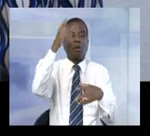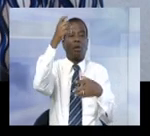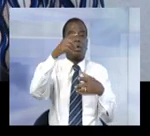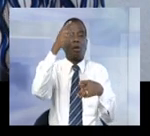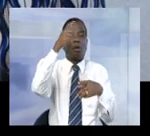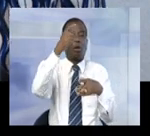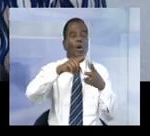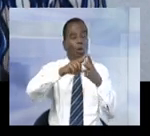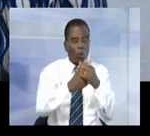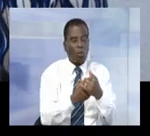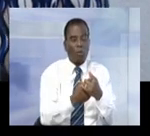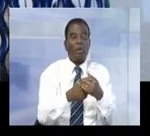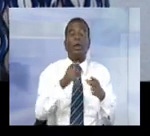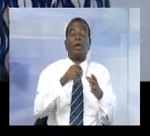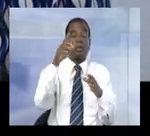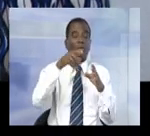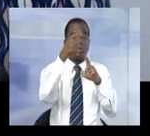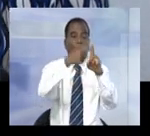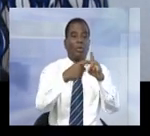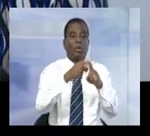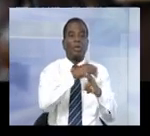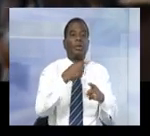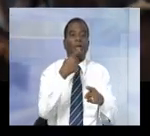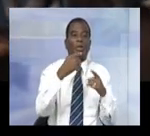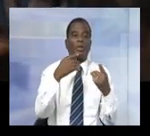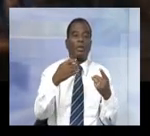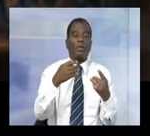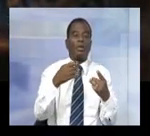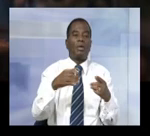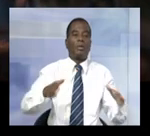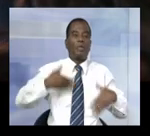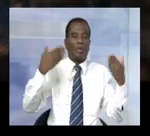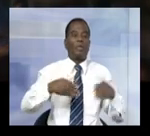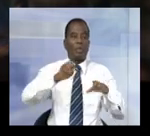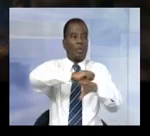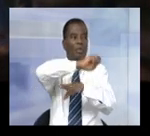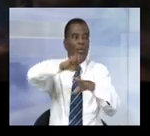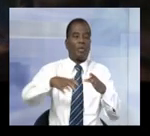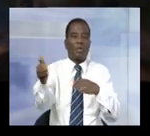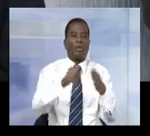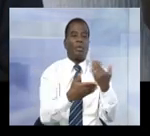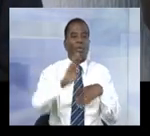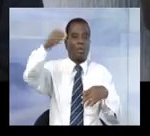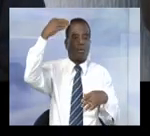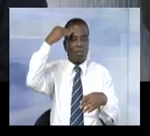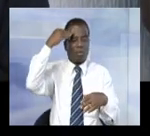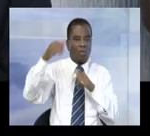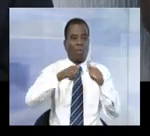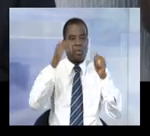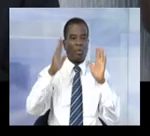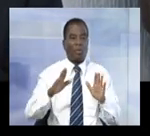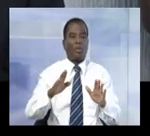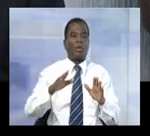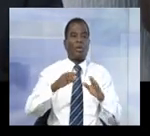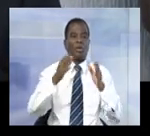mois. Et je vous assure que j'y veillerai donc personnellement. Satisfait de l'engagement pris par le ministre, les acteurs du